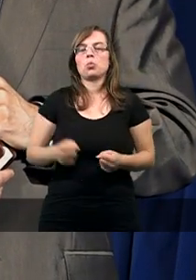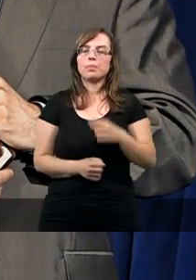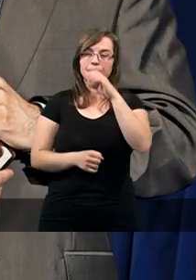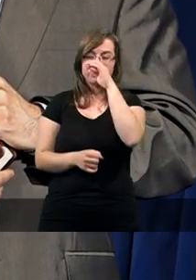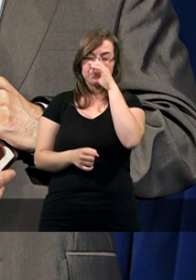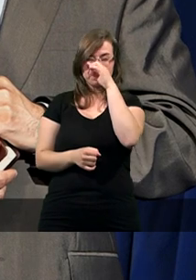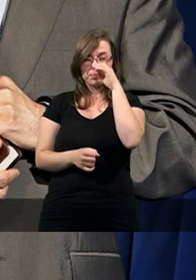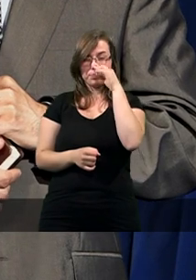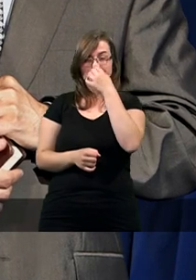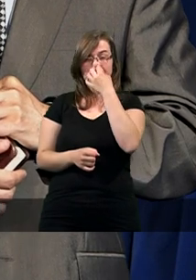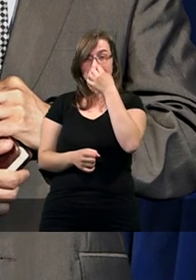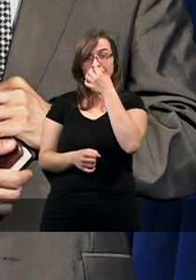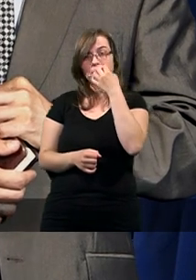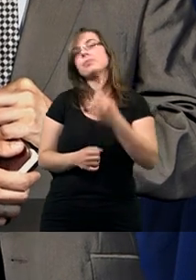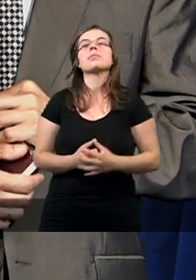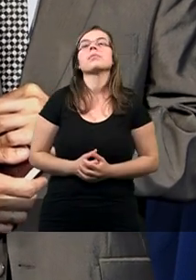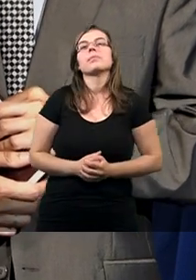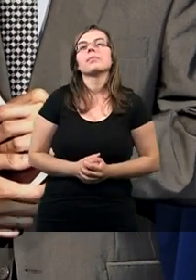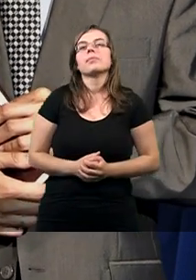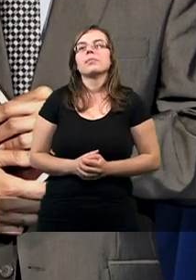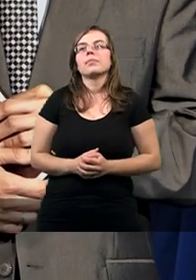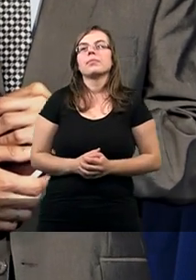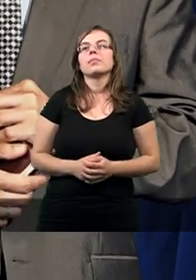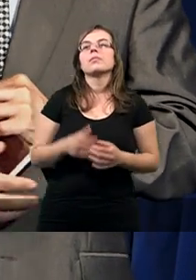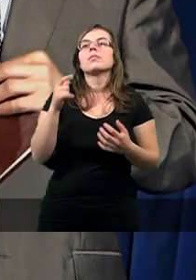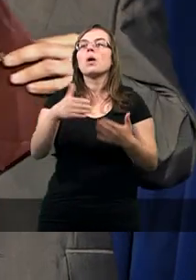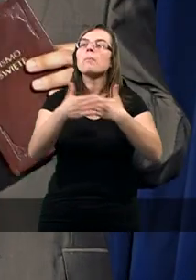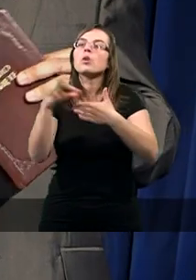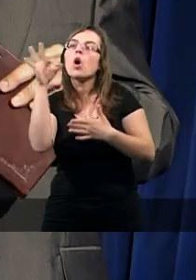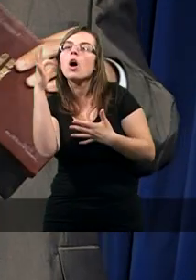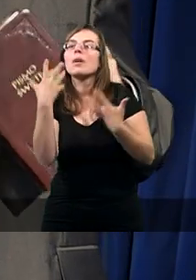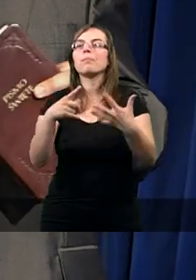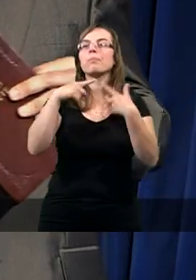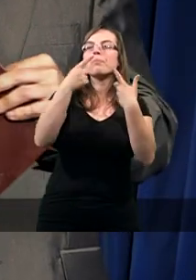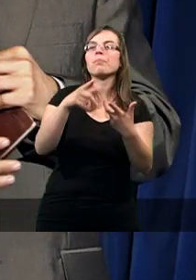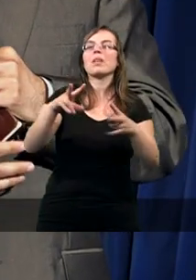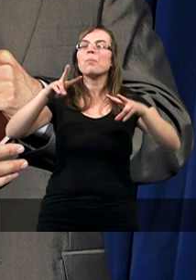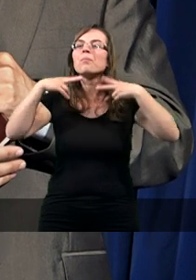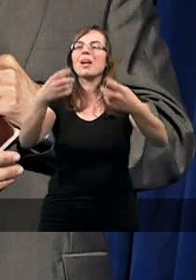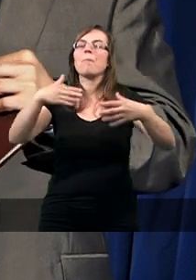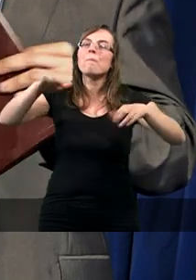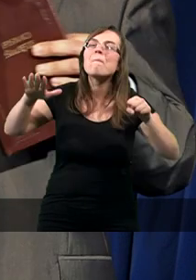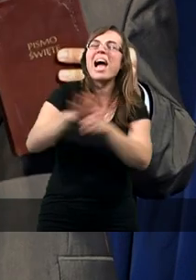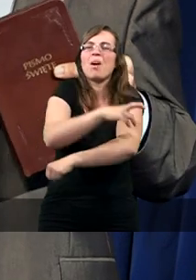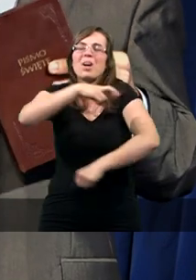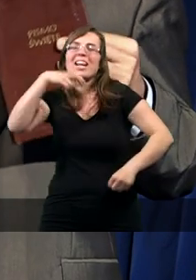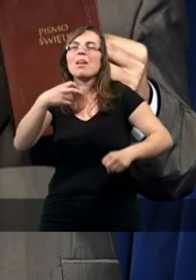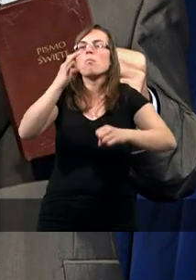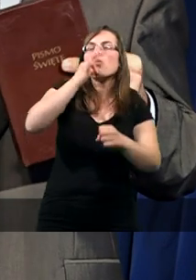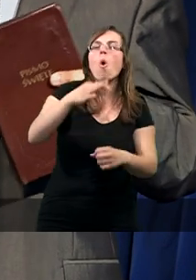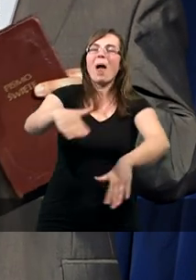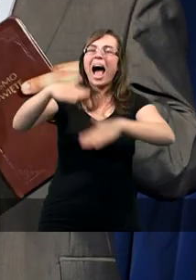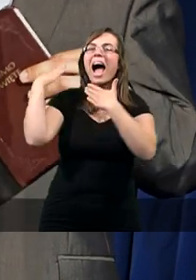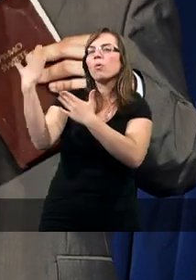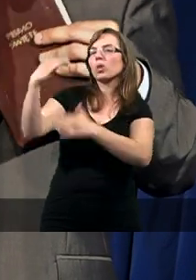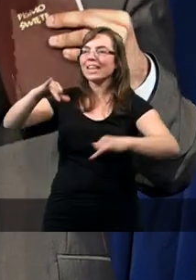full of energy, but somebody who's got enough experience to lead the church. Chcą kogoś, kto jest młody i pełen energii, ale też i kogoś, kto ma autorytet